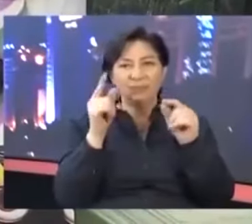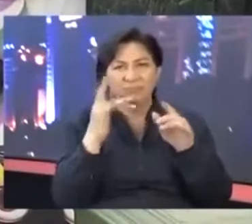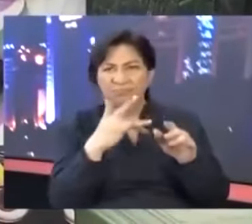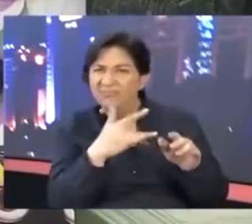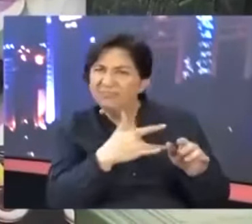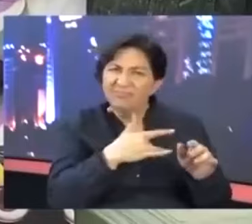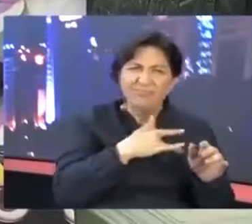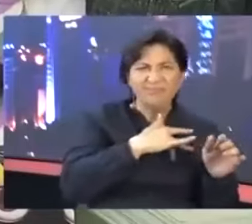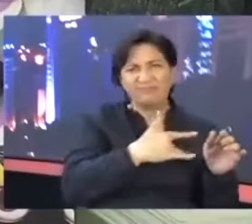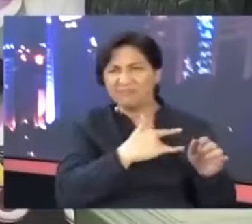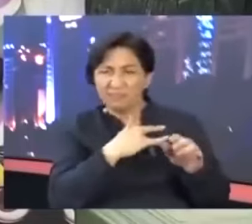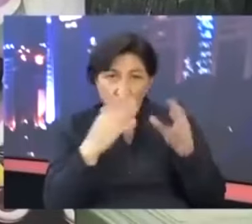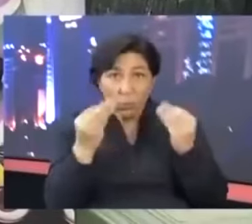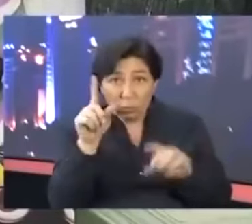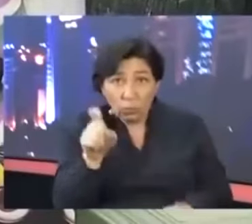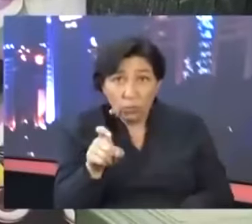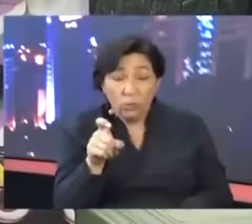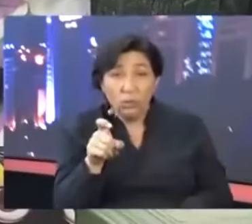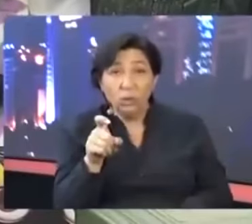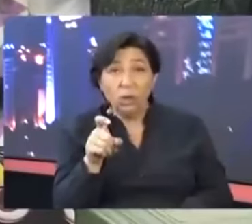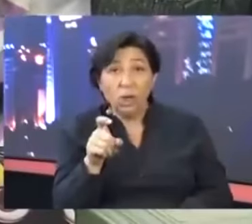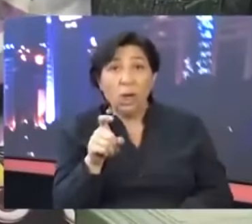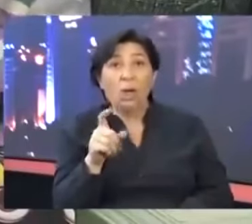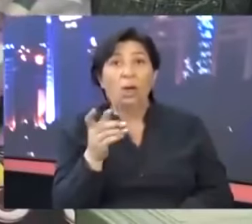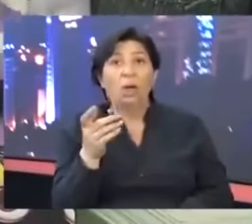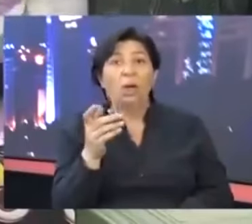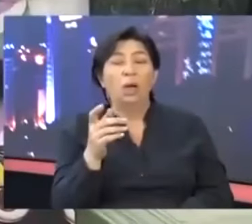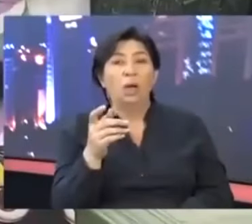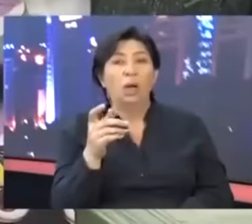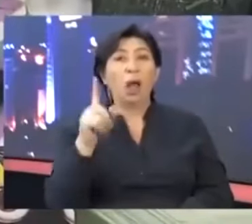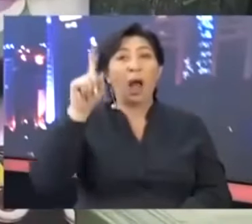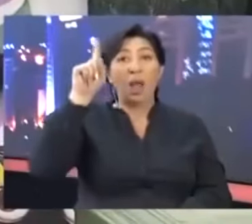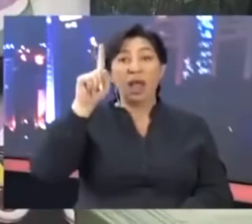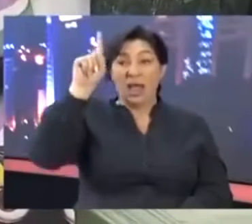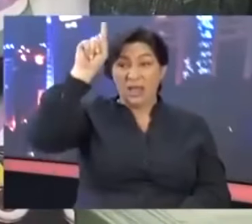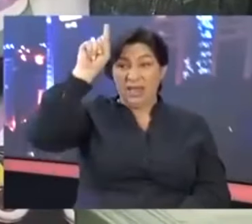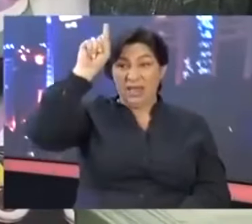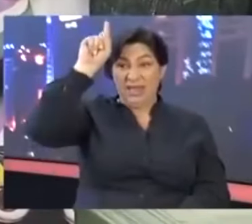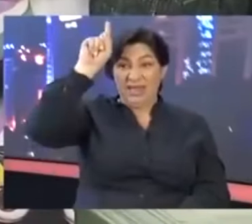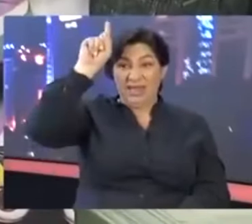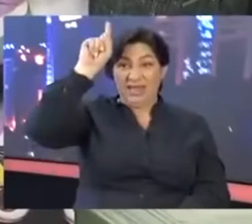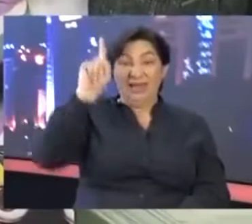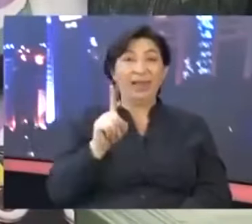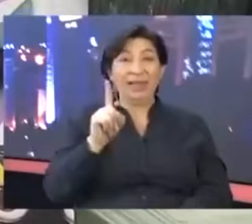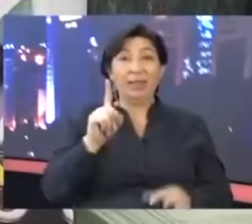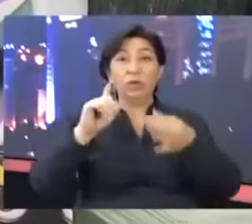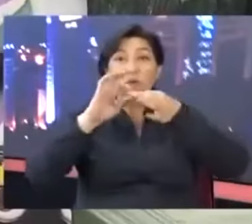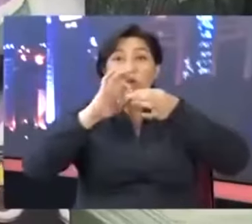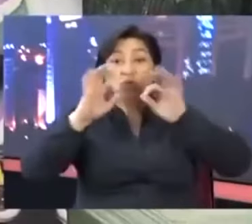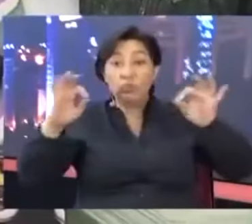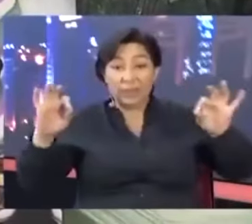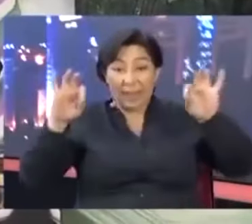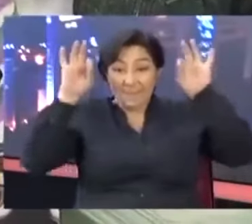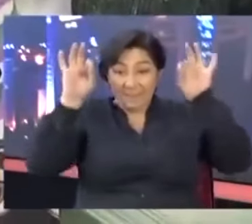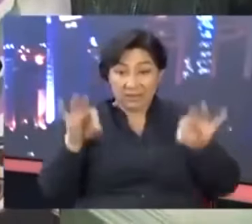Eee yani Allah Allah bu ilk ilk Eee cümleden